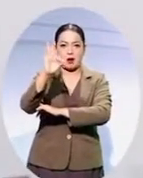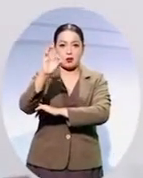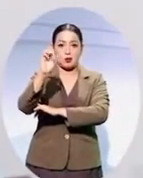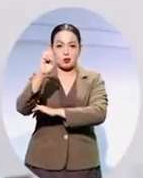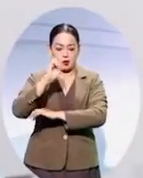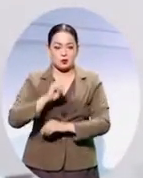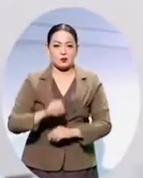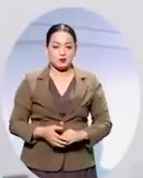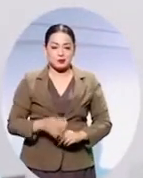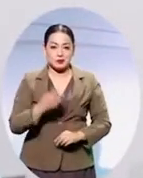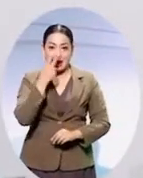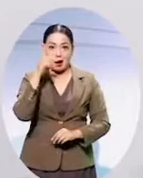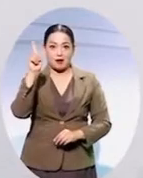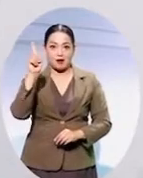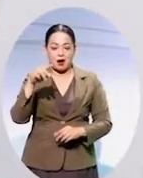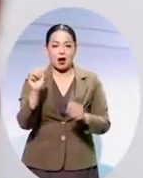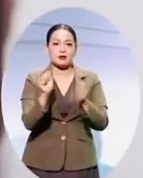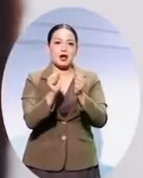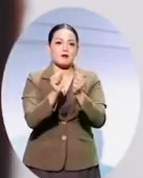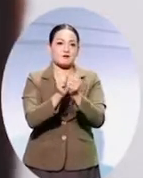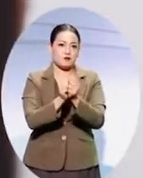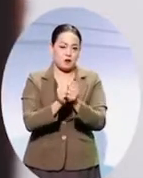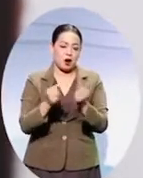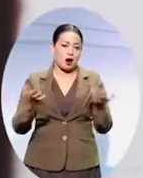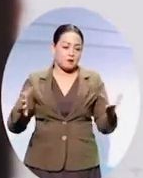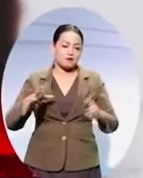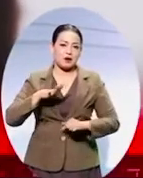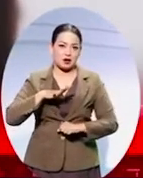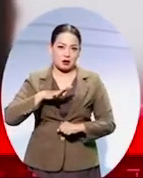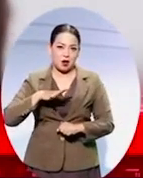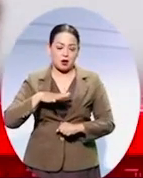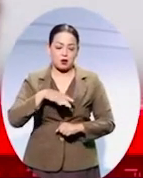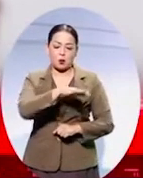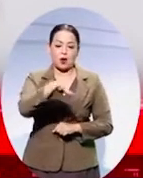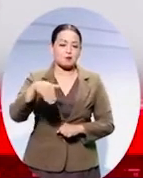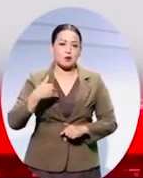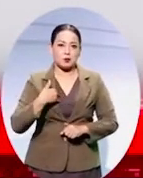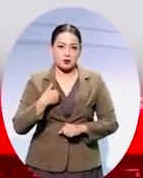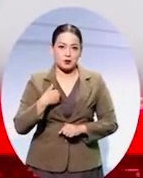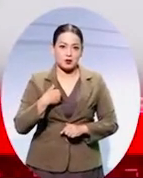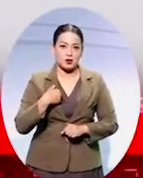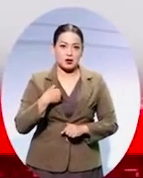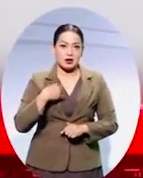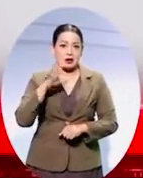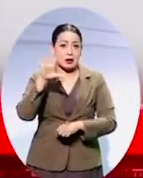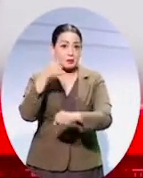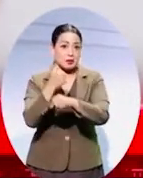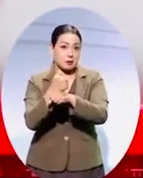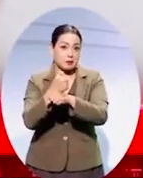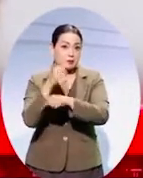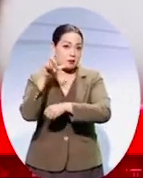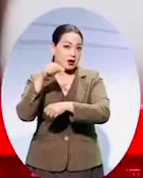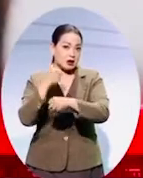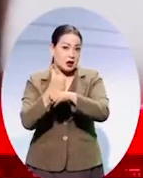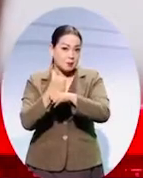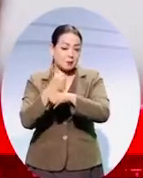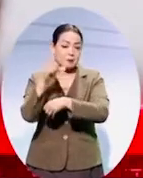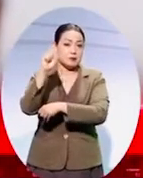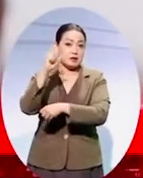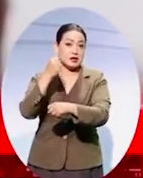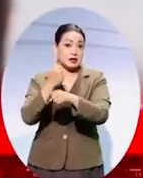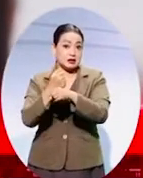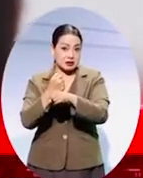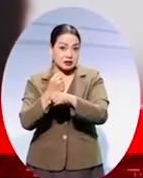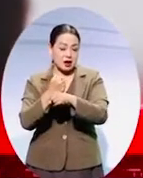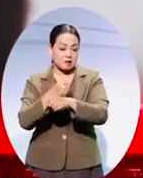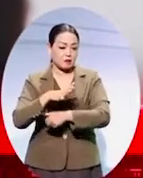thì chị nghĩ nó đã rất là phù hợp và kịp thời. Bởi vì 5 năm, 7 năm nữa, 10 năm nữa thì cái thế hệ trẻ như con chị mà lớn